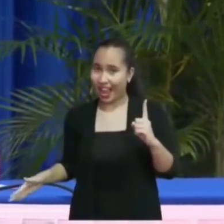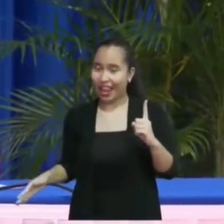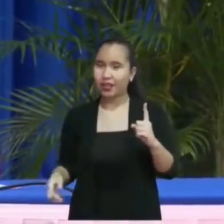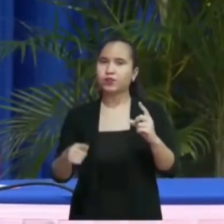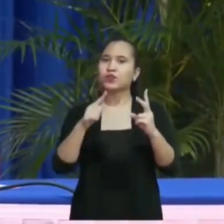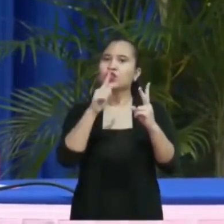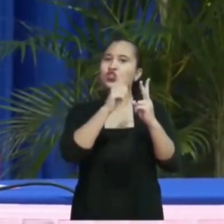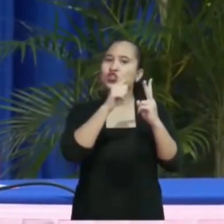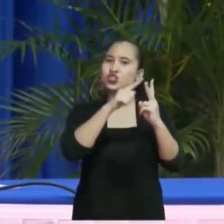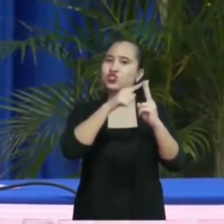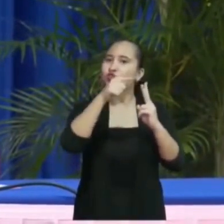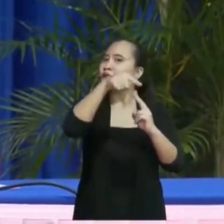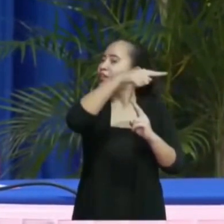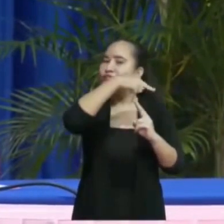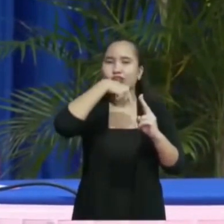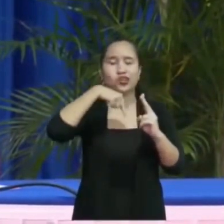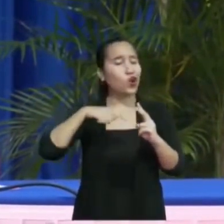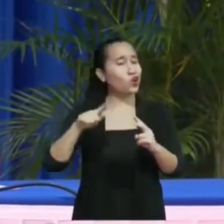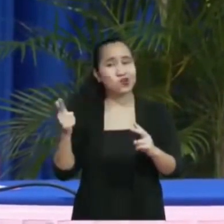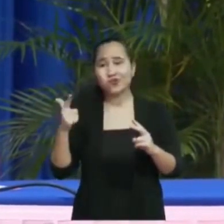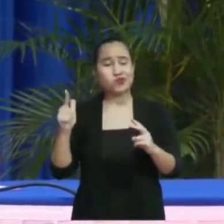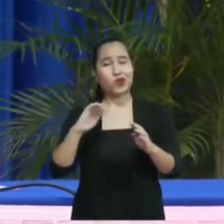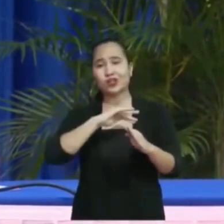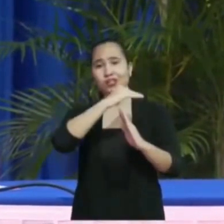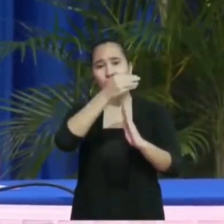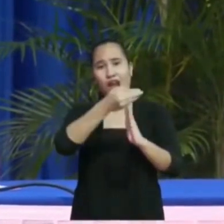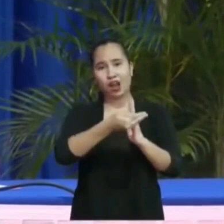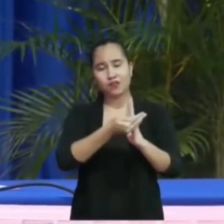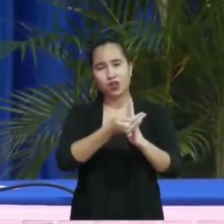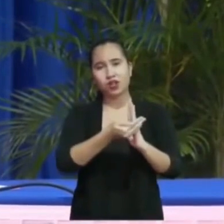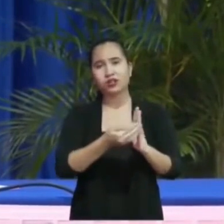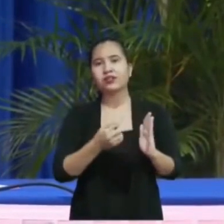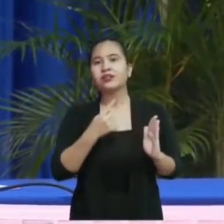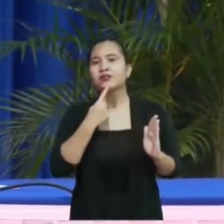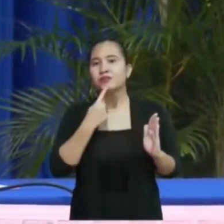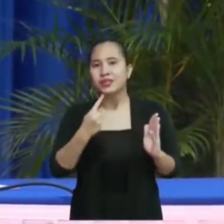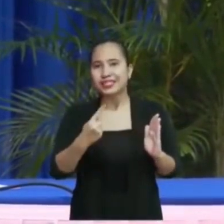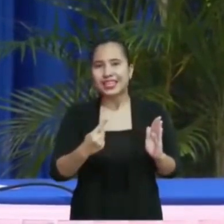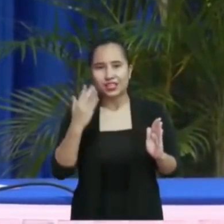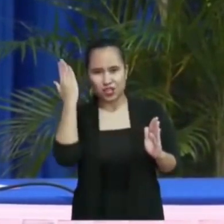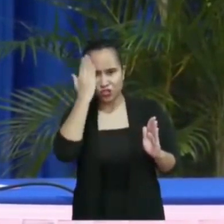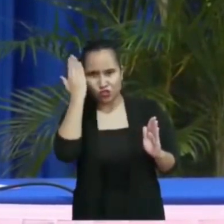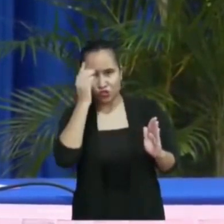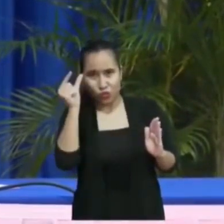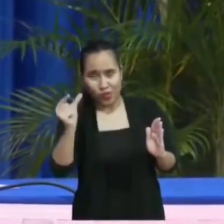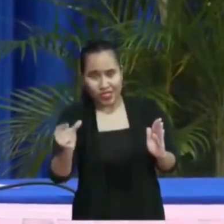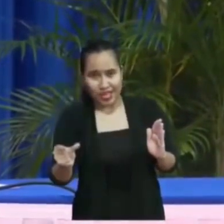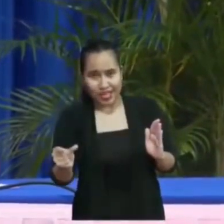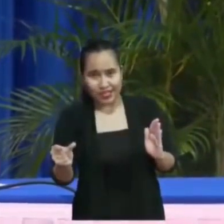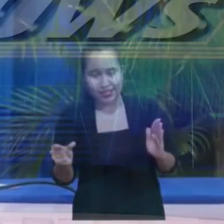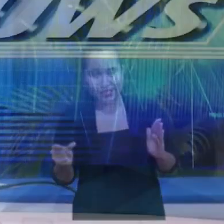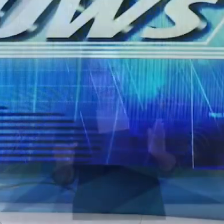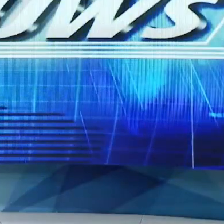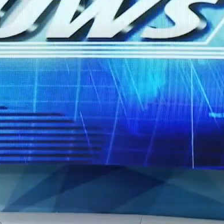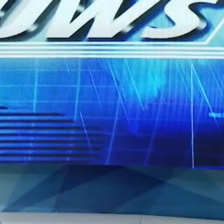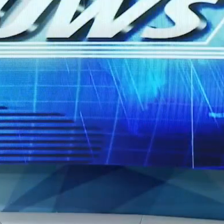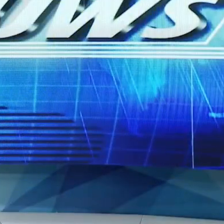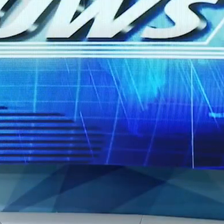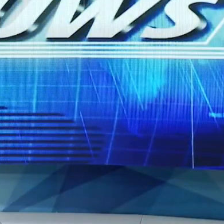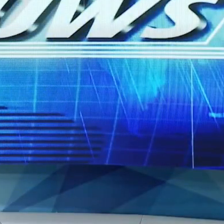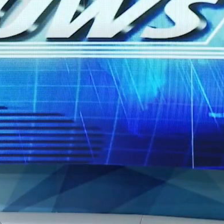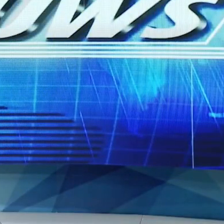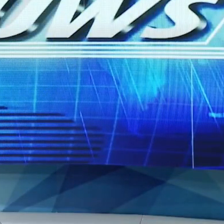begint niet meer op 1 oktober, maar op 1 september. Benanon zegt dat de leerlingen van het